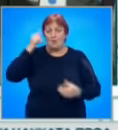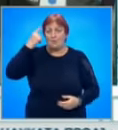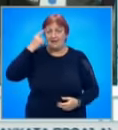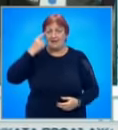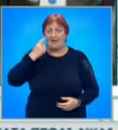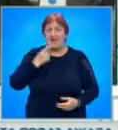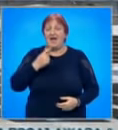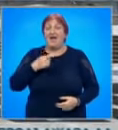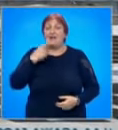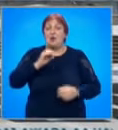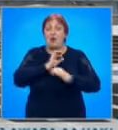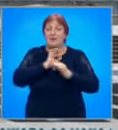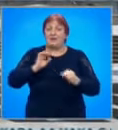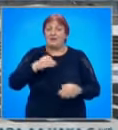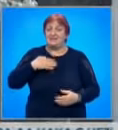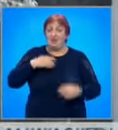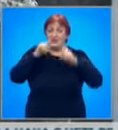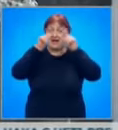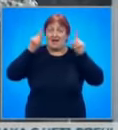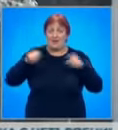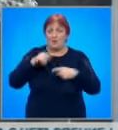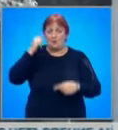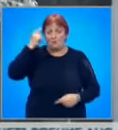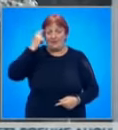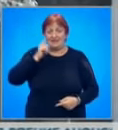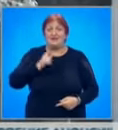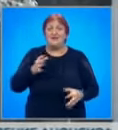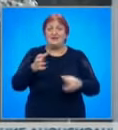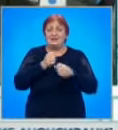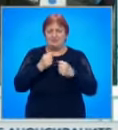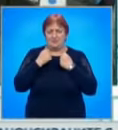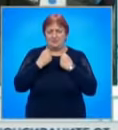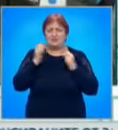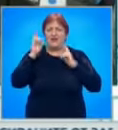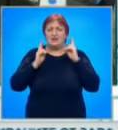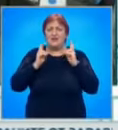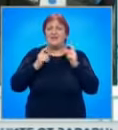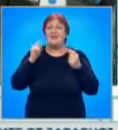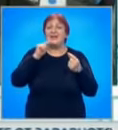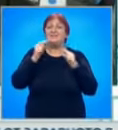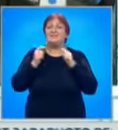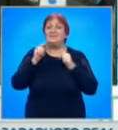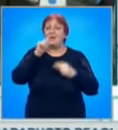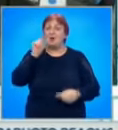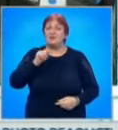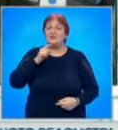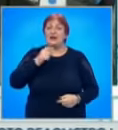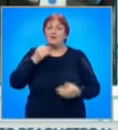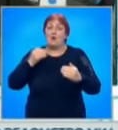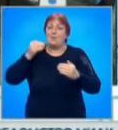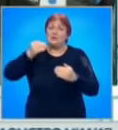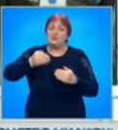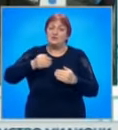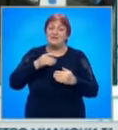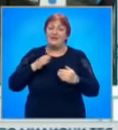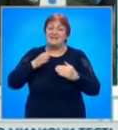да предпотвърдят своята рамкова позиция. Трябва да се търси трайно и устойчиво решение на спорните въпроси, като предпоставка